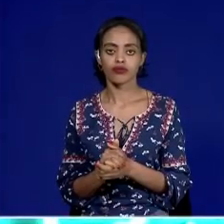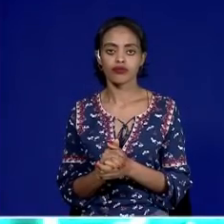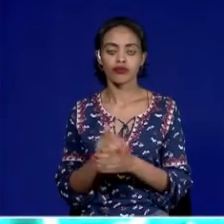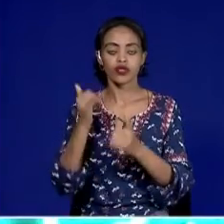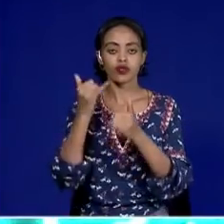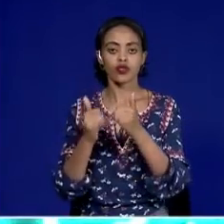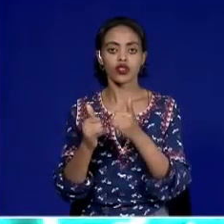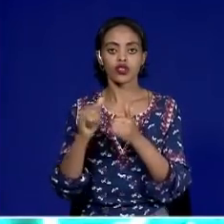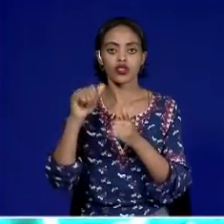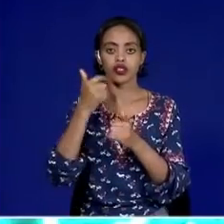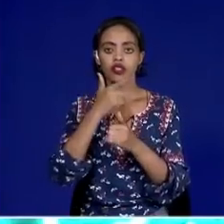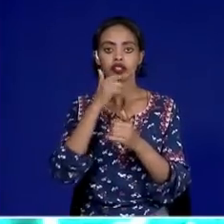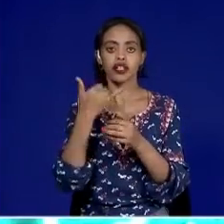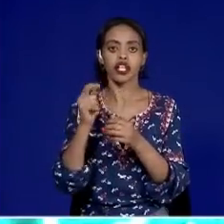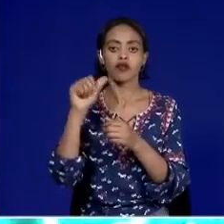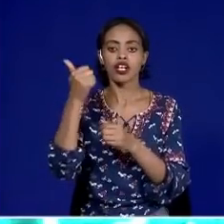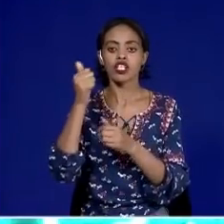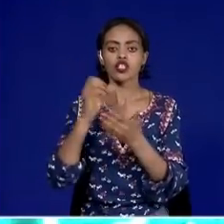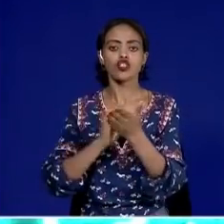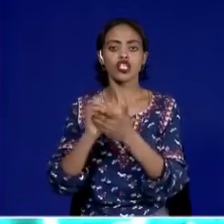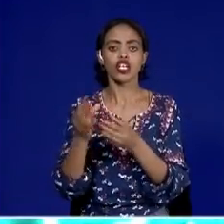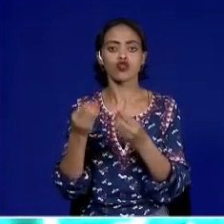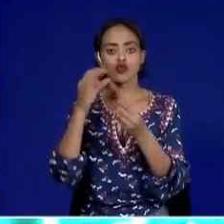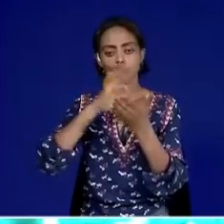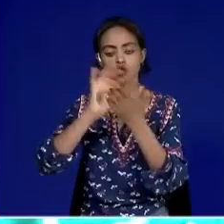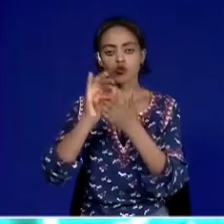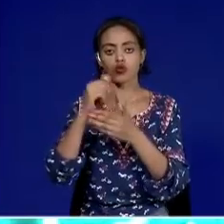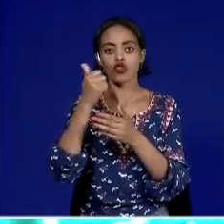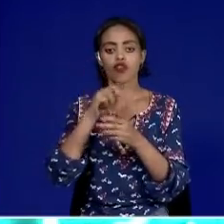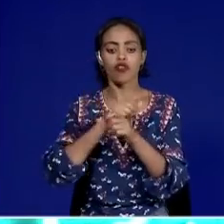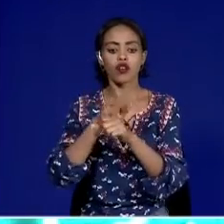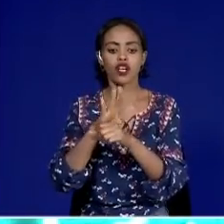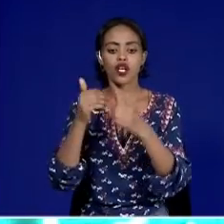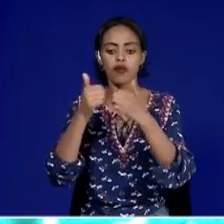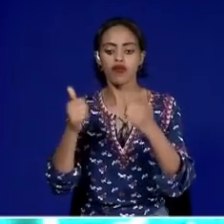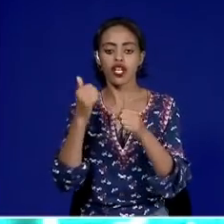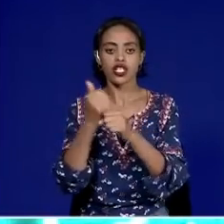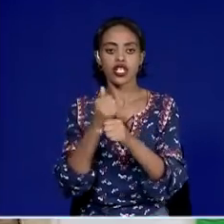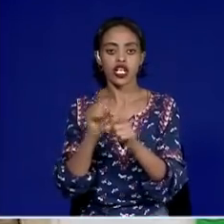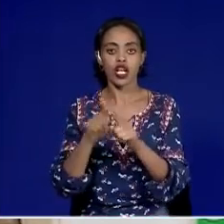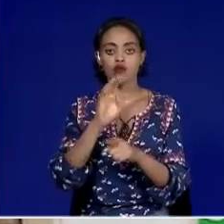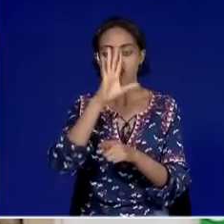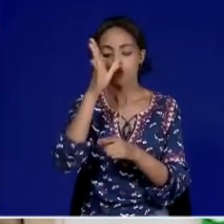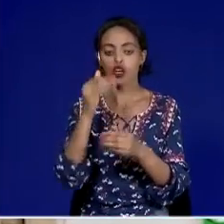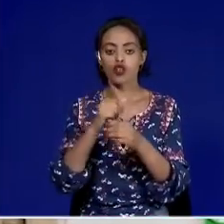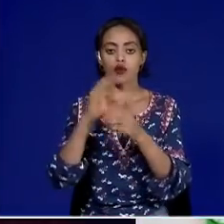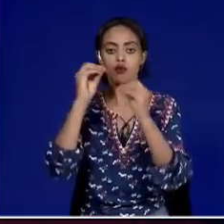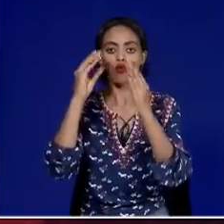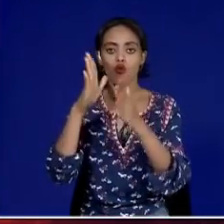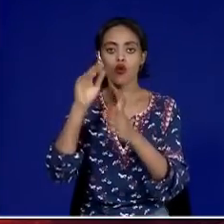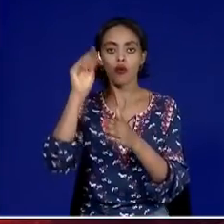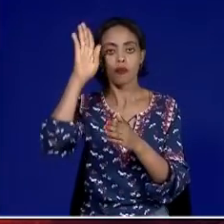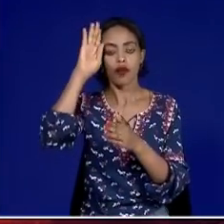ኣብ መወዳእታ ኢንግላንድ ብ10 ሽሓት ዝቁፀሩ ሕሙማን ቫይረስ ኮሮና ንምፍላይ ዝኽእል መሳርሒ ከም ዝምሃዙ ምሁራት